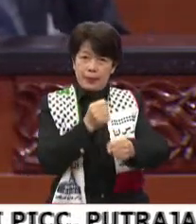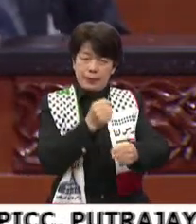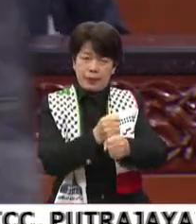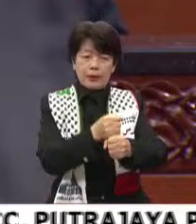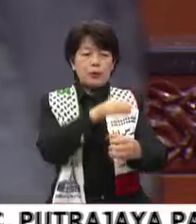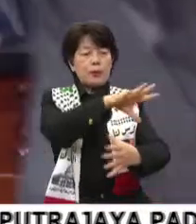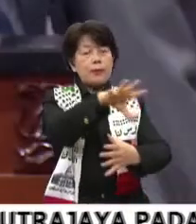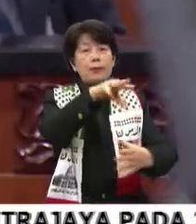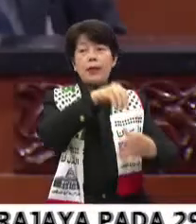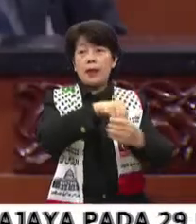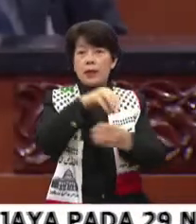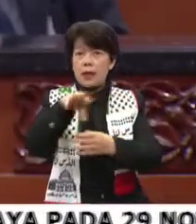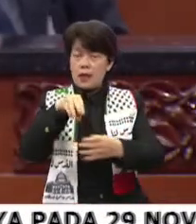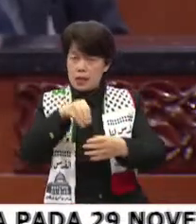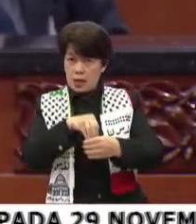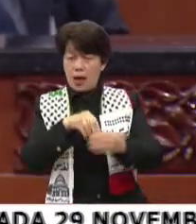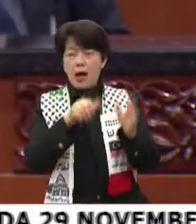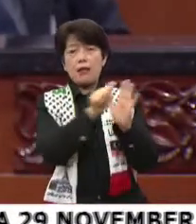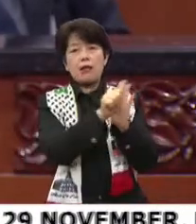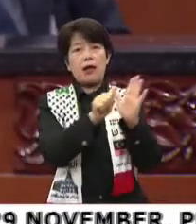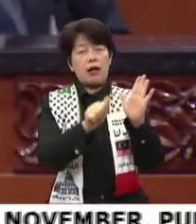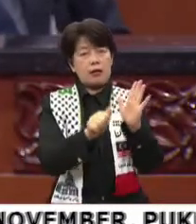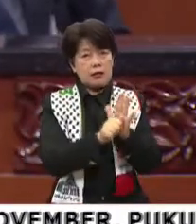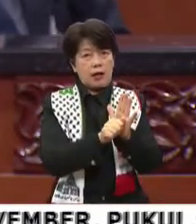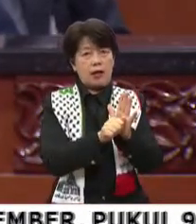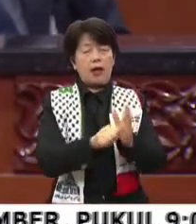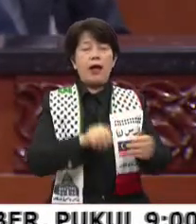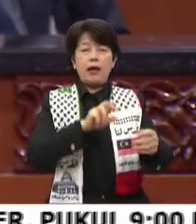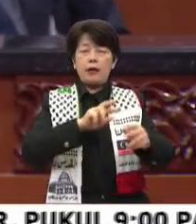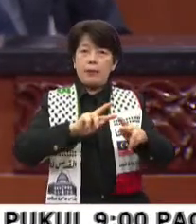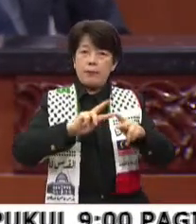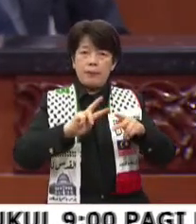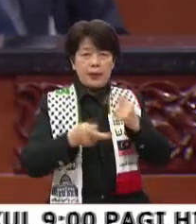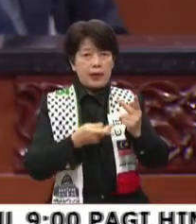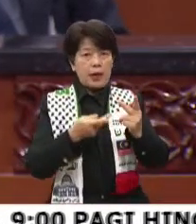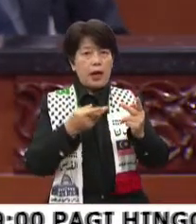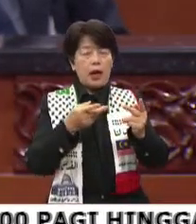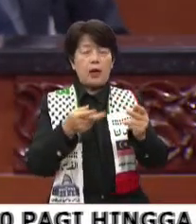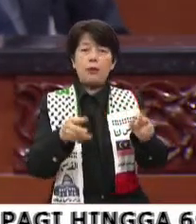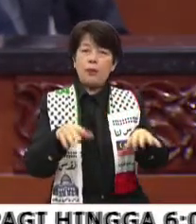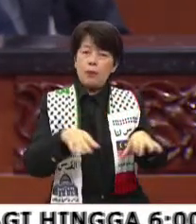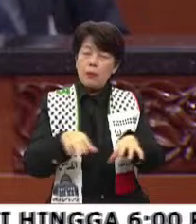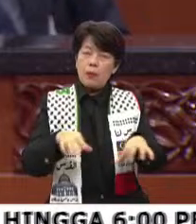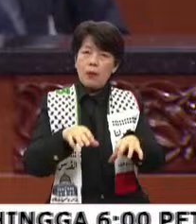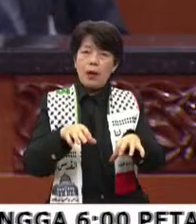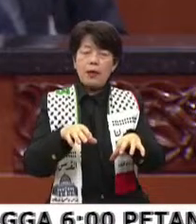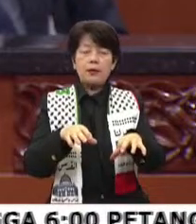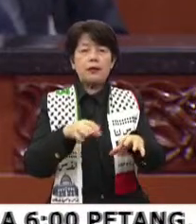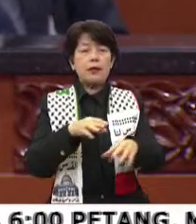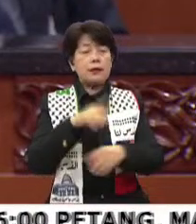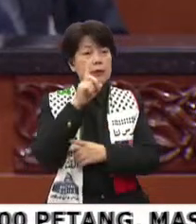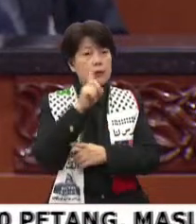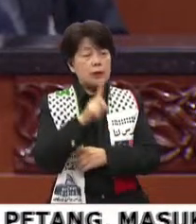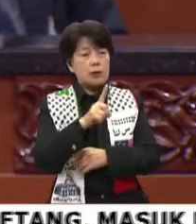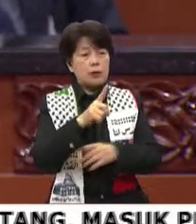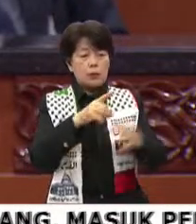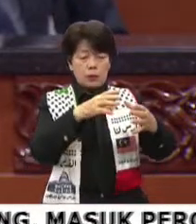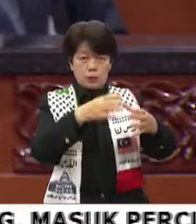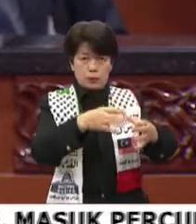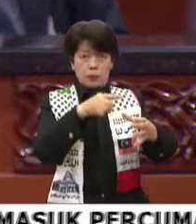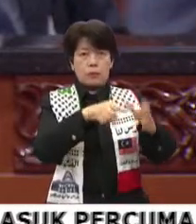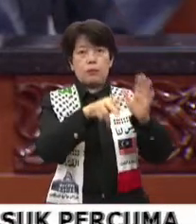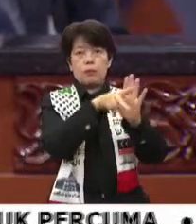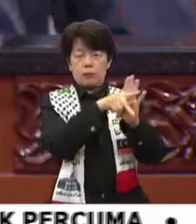memansuhkan akta-akta sedia ada dan untuk dipinda ataupun membuat pindaan dan ataupun status qu dan sebab